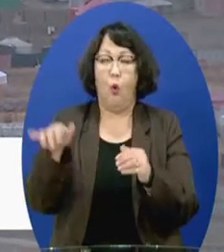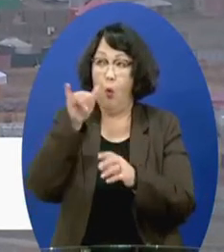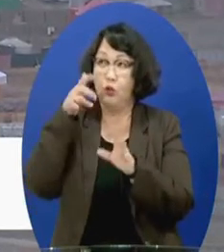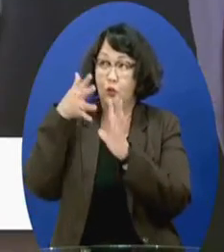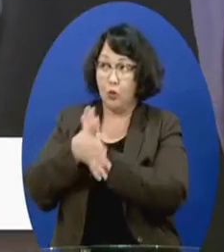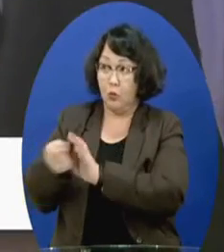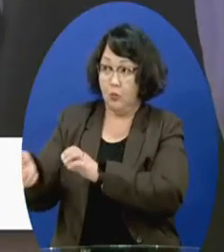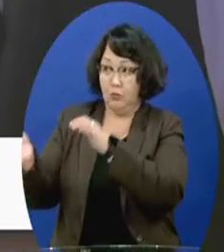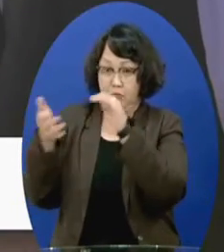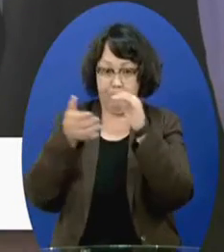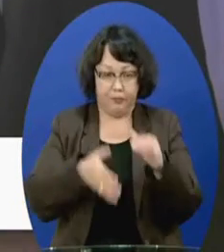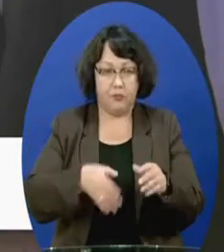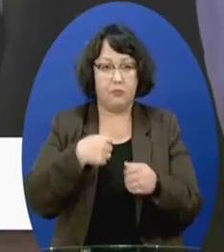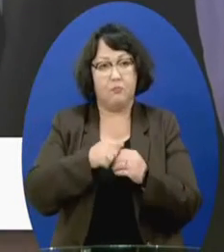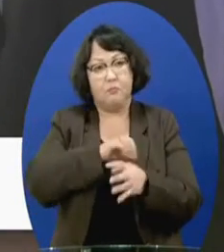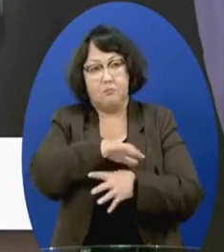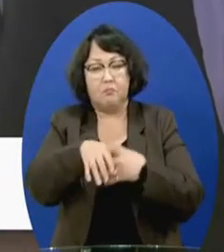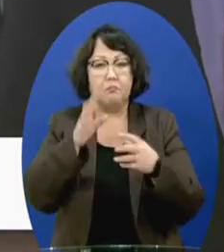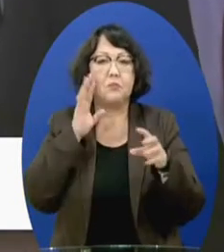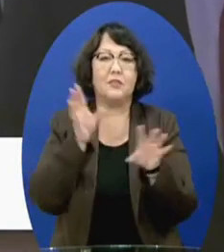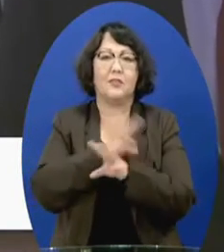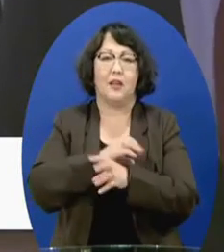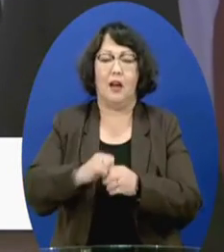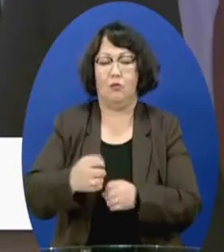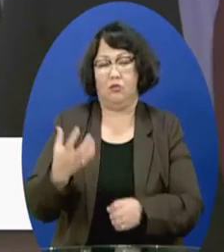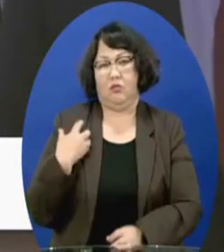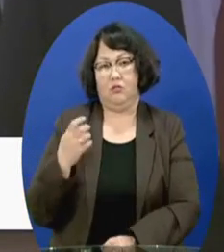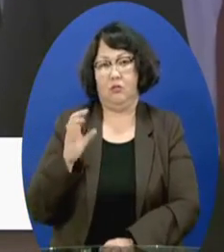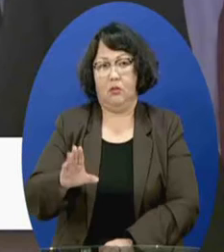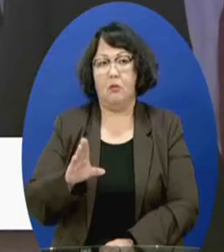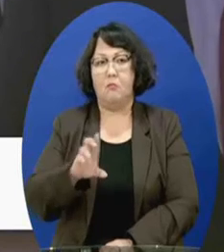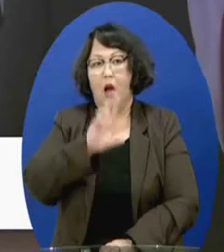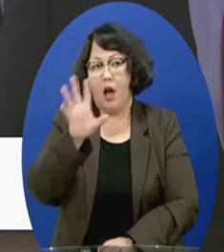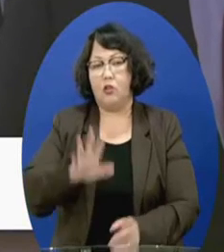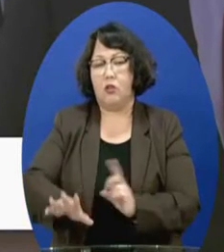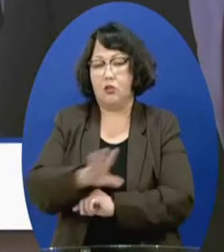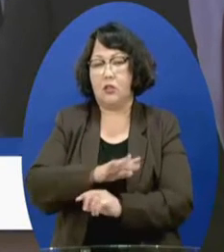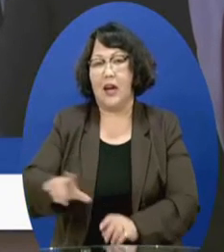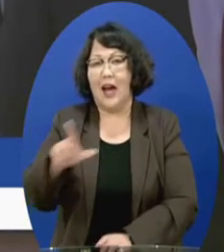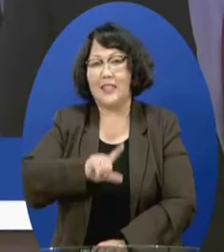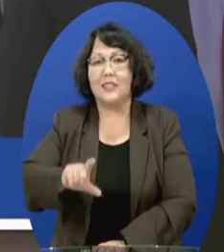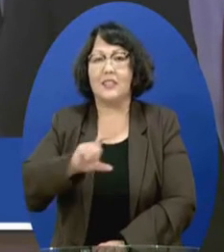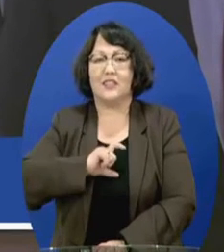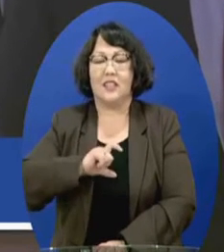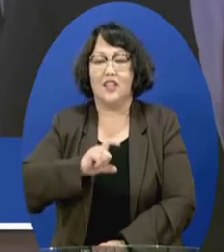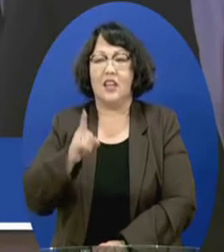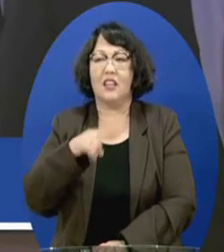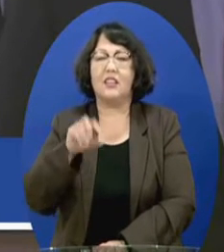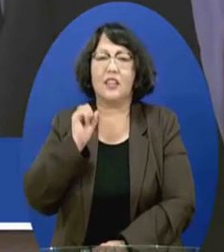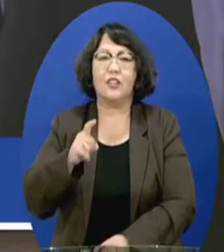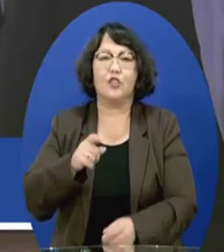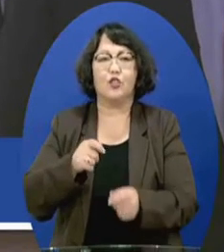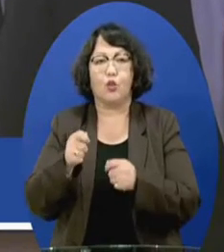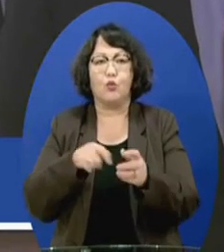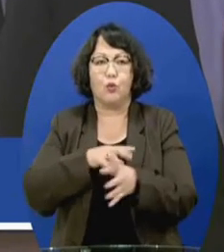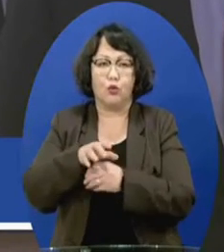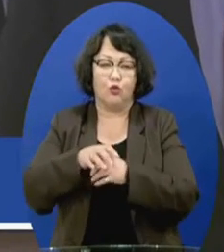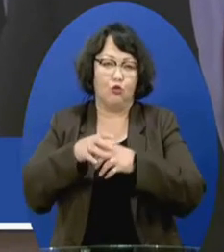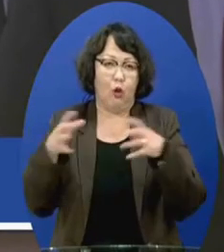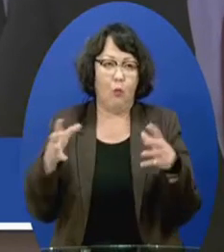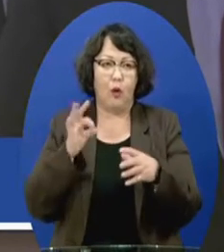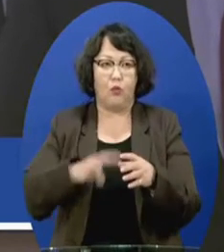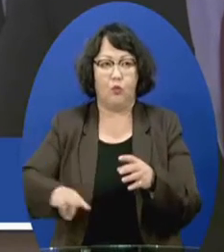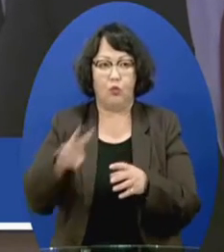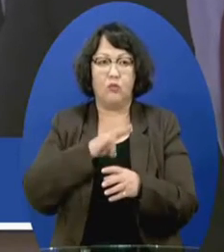байна. Байгаль орчин, газар хөдлөлбөр гээд орон нутгийн одоо томоохон одоо чиг үүргүүдийг энэ хуулинд